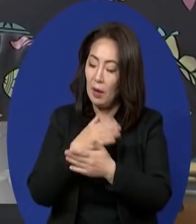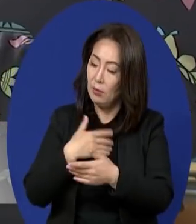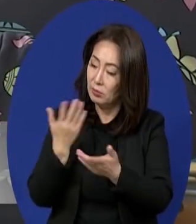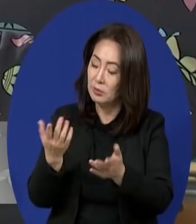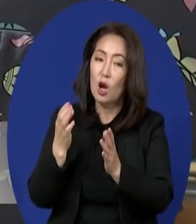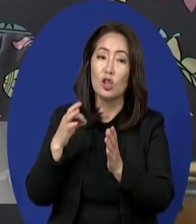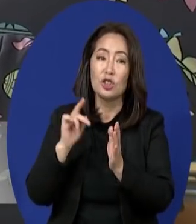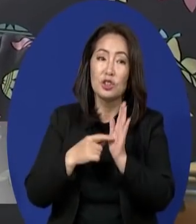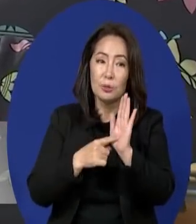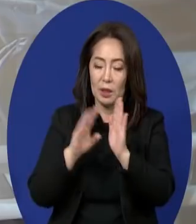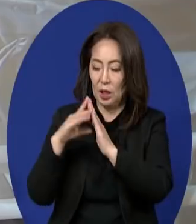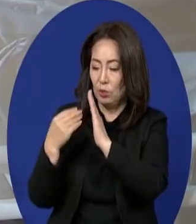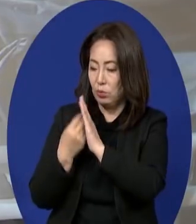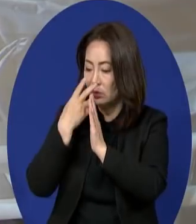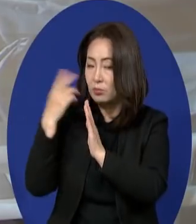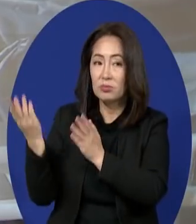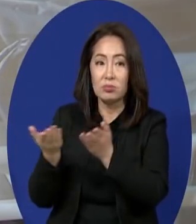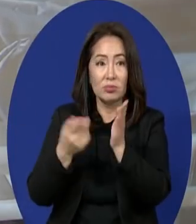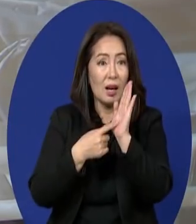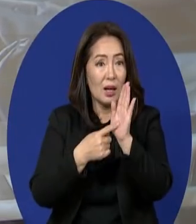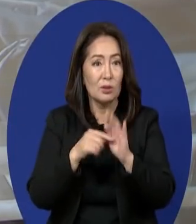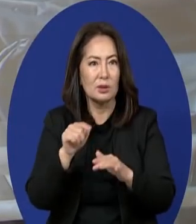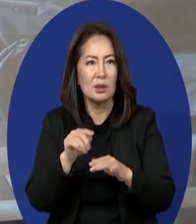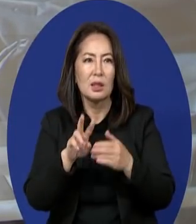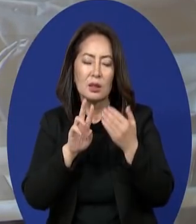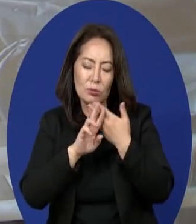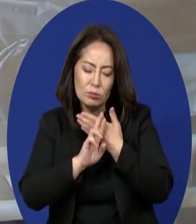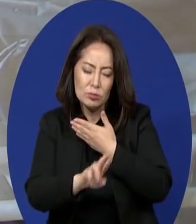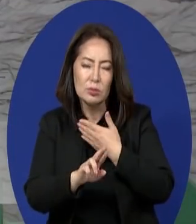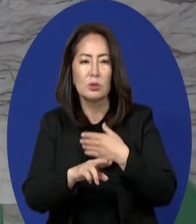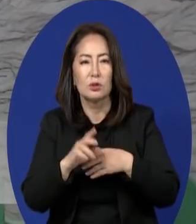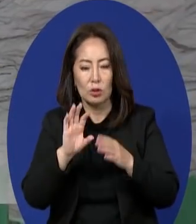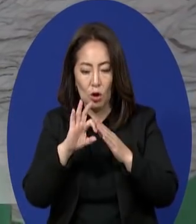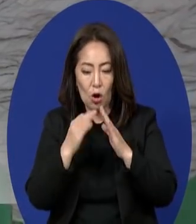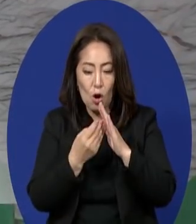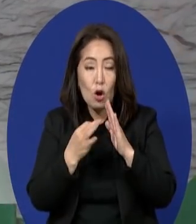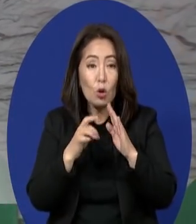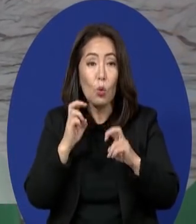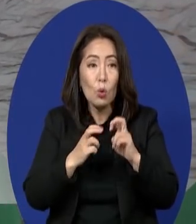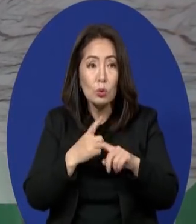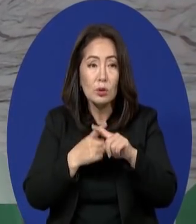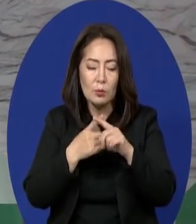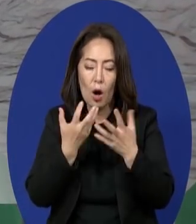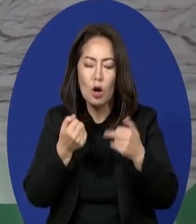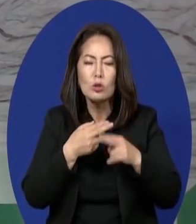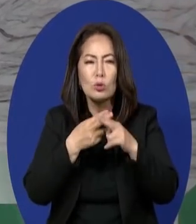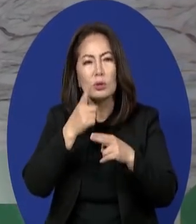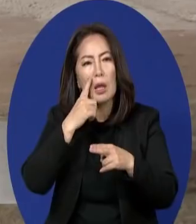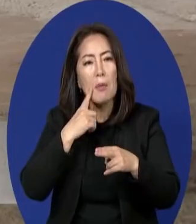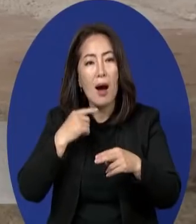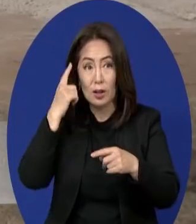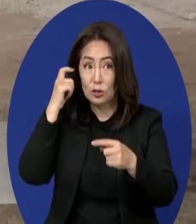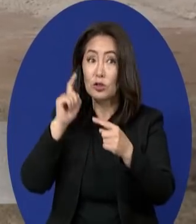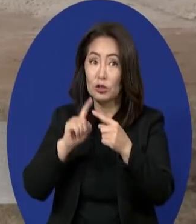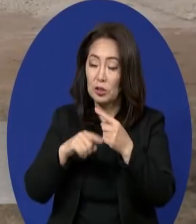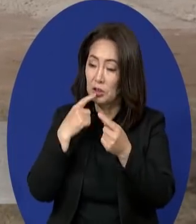болон түүний гэр бүлийнхэн харуулж байна. Тэр цаашдаа өрхийн үйлдвэрлэлээ өргөжүүлж илүү олон хүнд тус хүргэхсэн гэж зорж явдаг тухайга